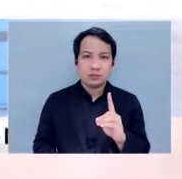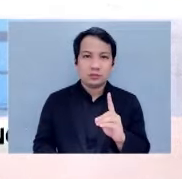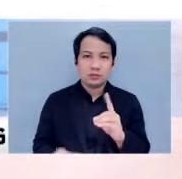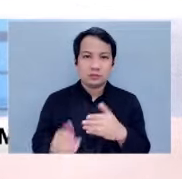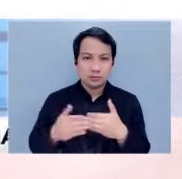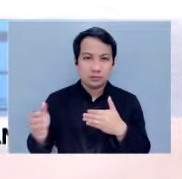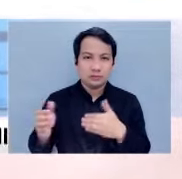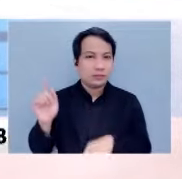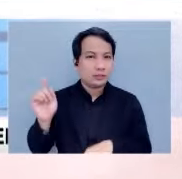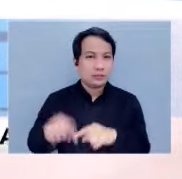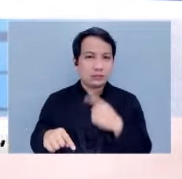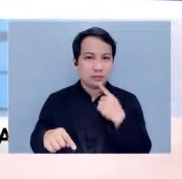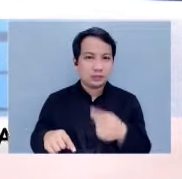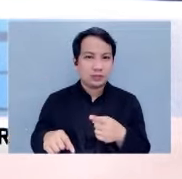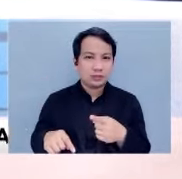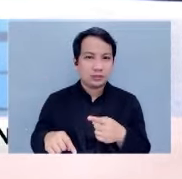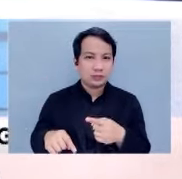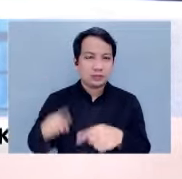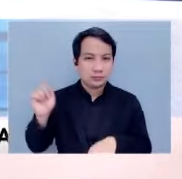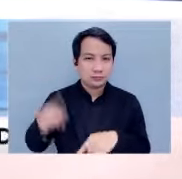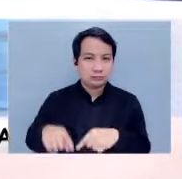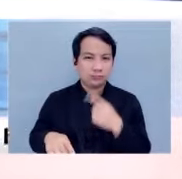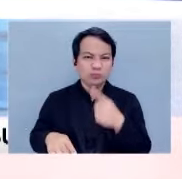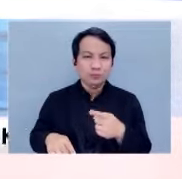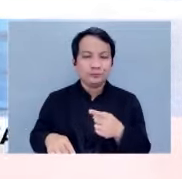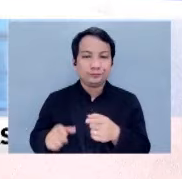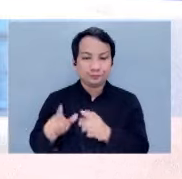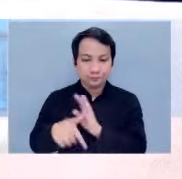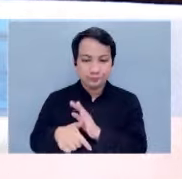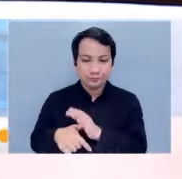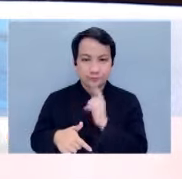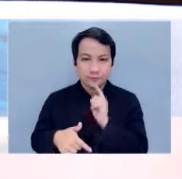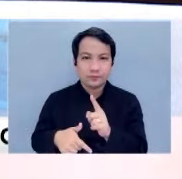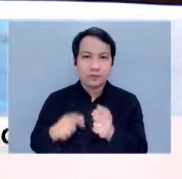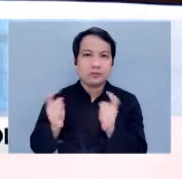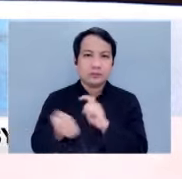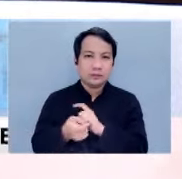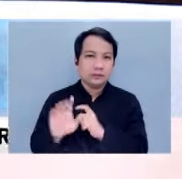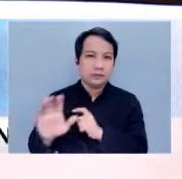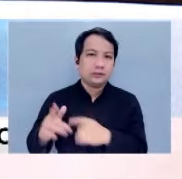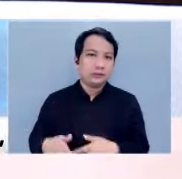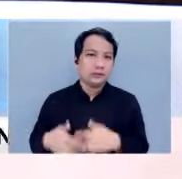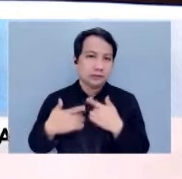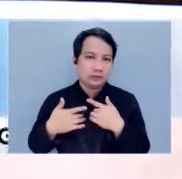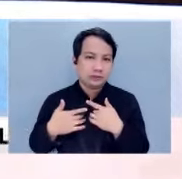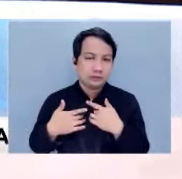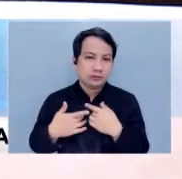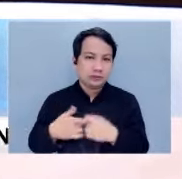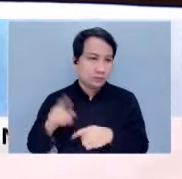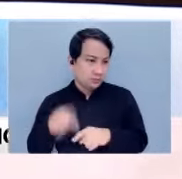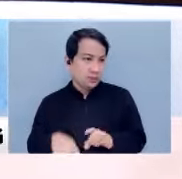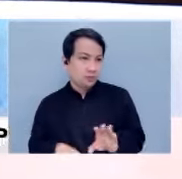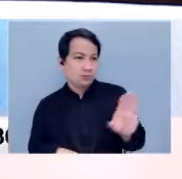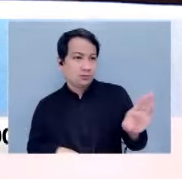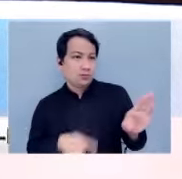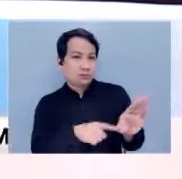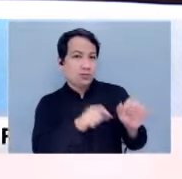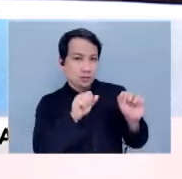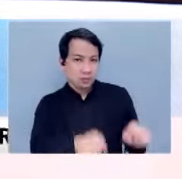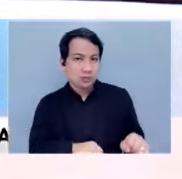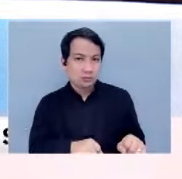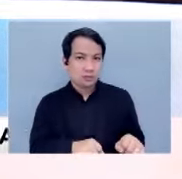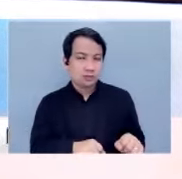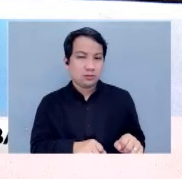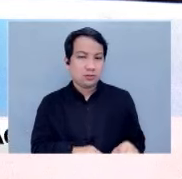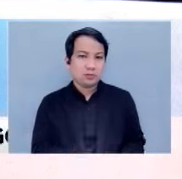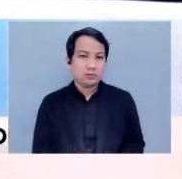yun po pwedeng kunin ng relatives later on kapag nagbago ang status nila sa buhay. Hindi po pwede sabihin nila, oh, ngayon kaya na namin, babawiin na namin.